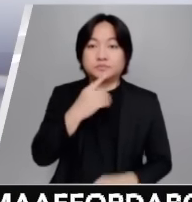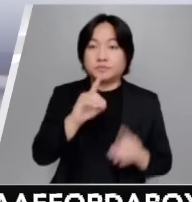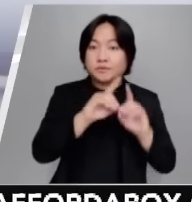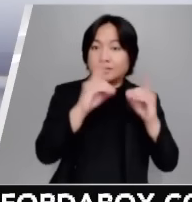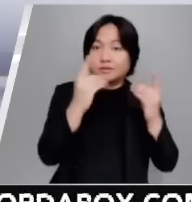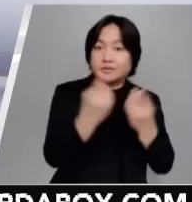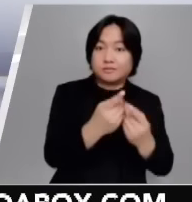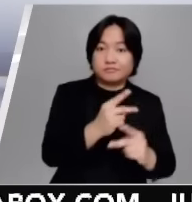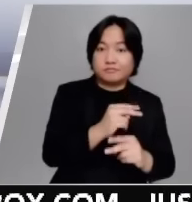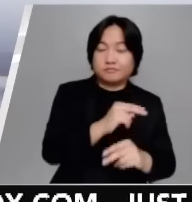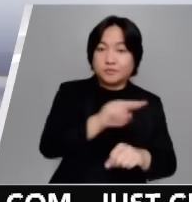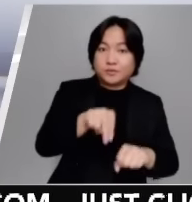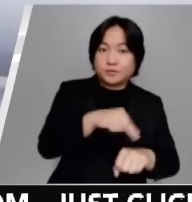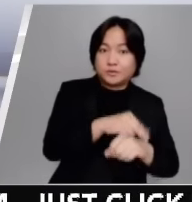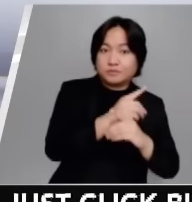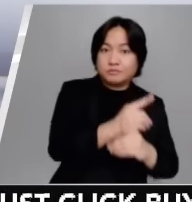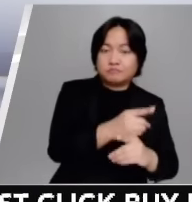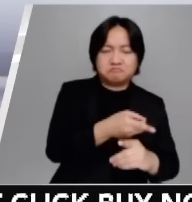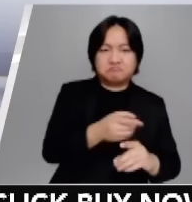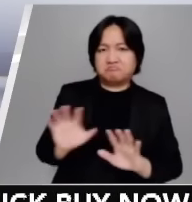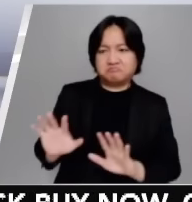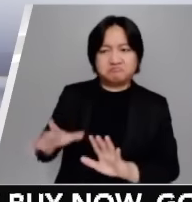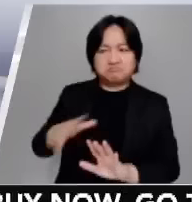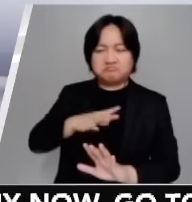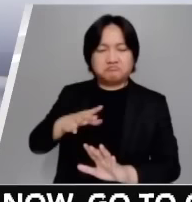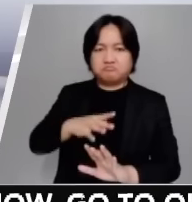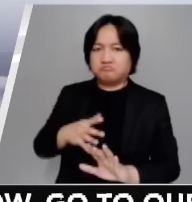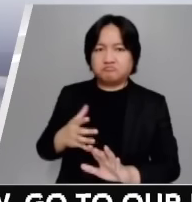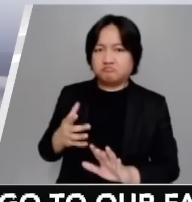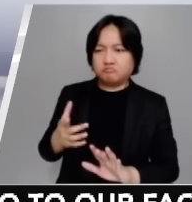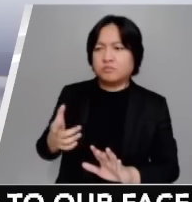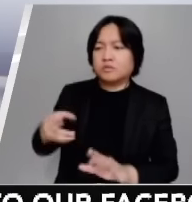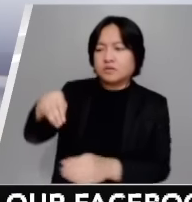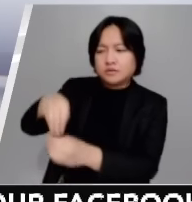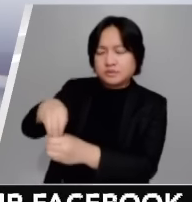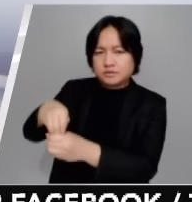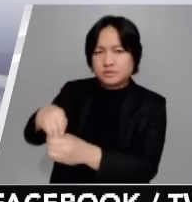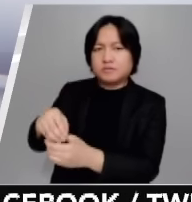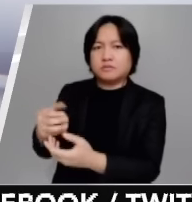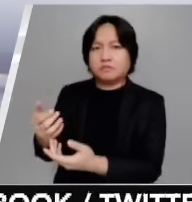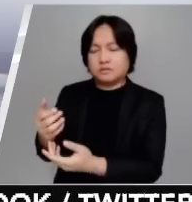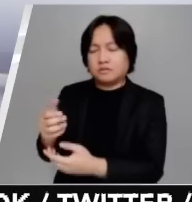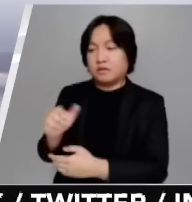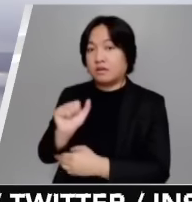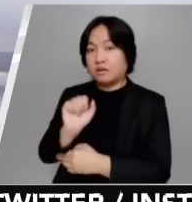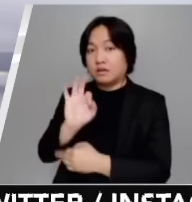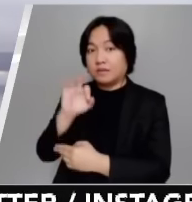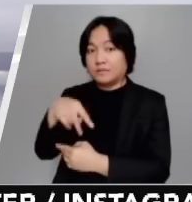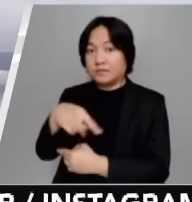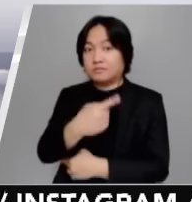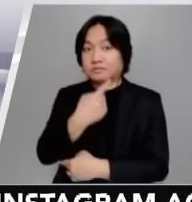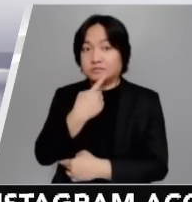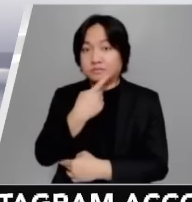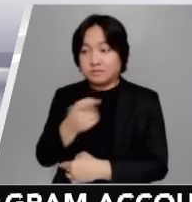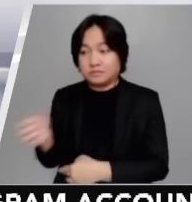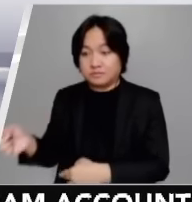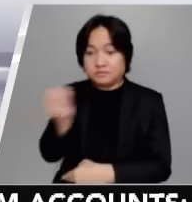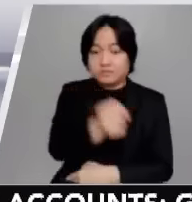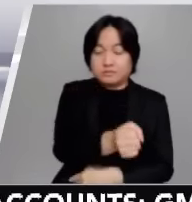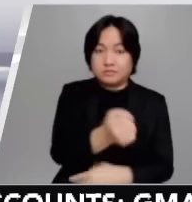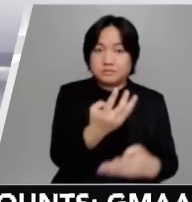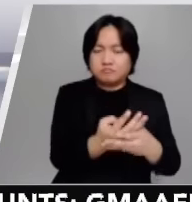Striktong operational security protocol daw ang mga pasilidad ng AFP kaya hindi raw ito ang ahensyang nararapat humawak sa kustodiya ng mga